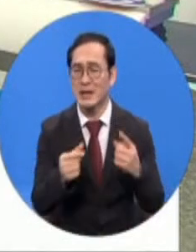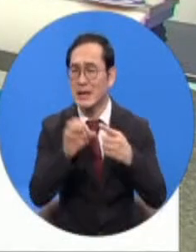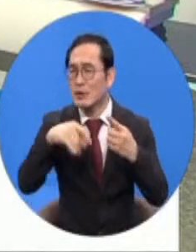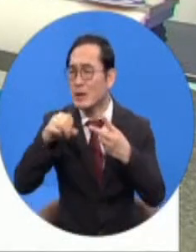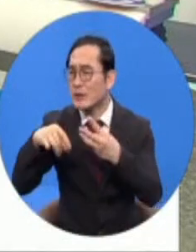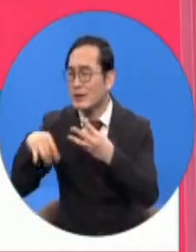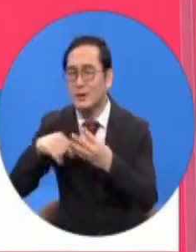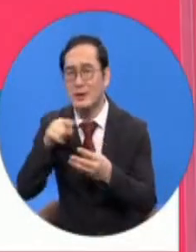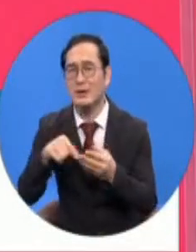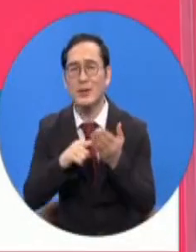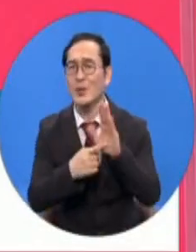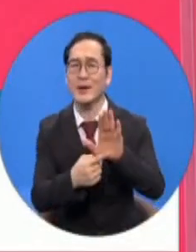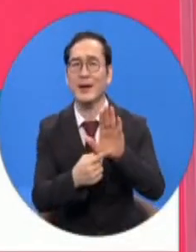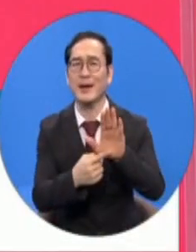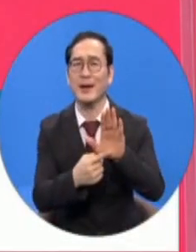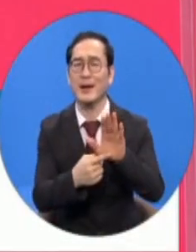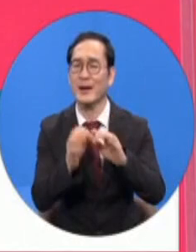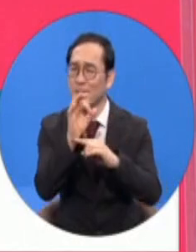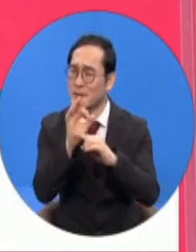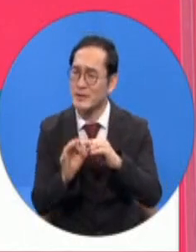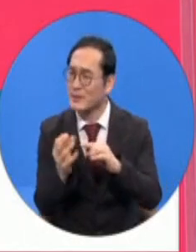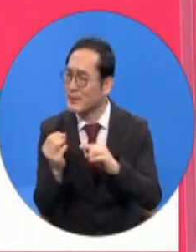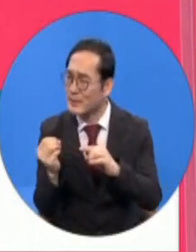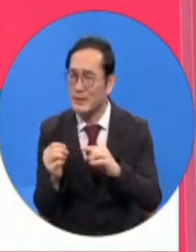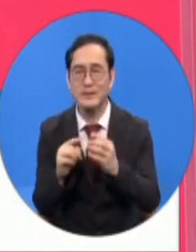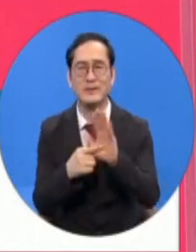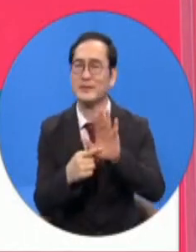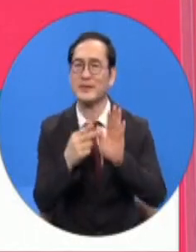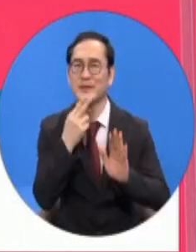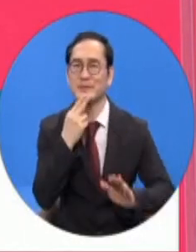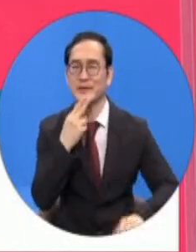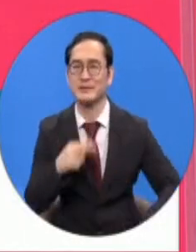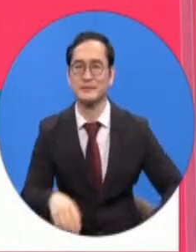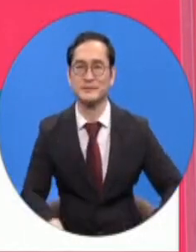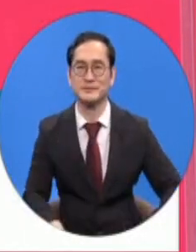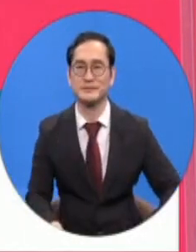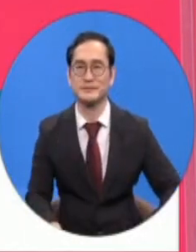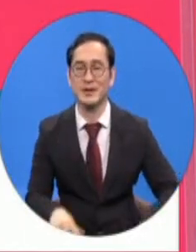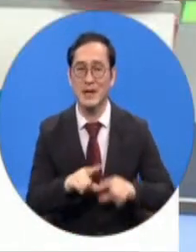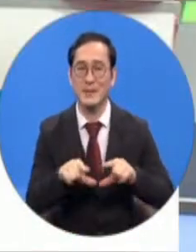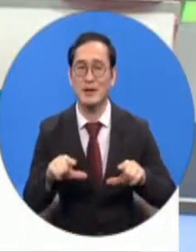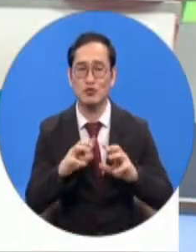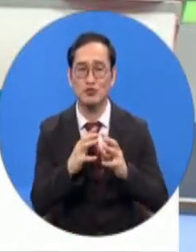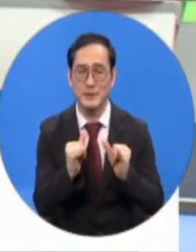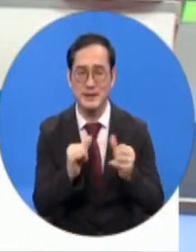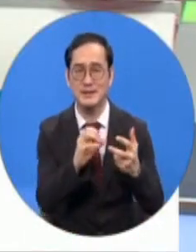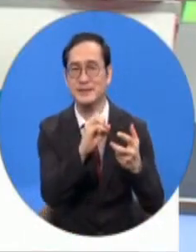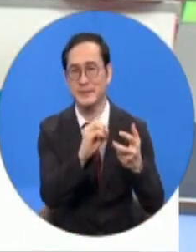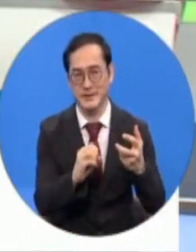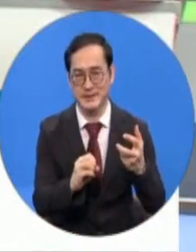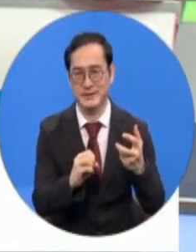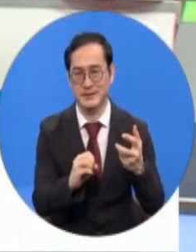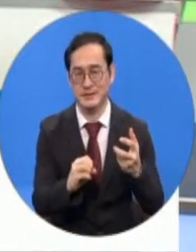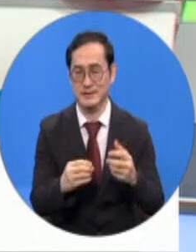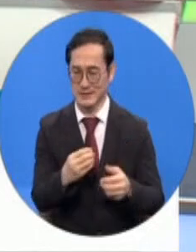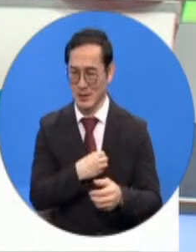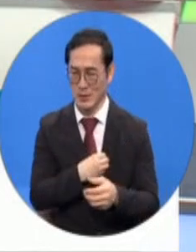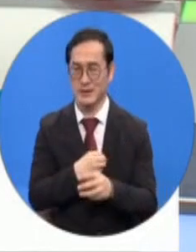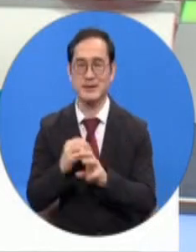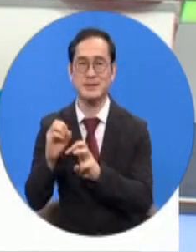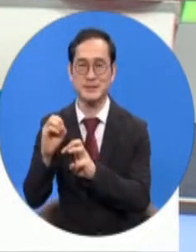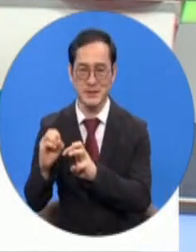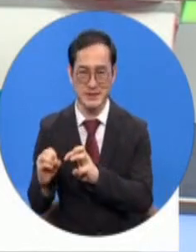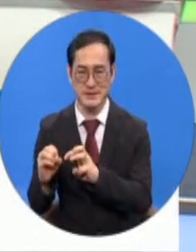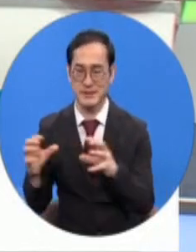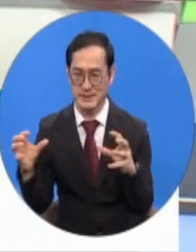않았습니다. 이번 2차 컷오프는 지난 6일부터 이틀간 진행한 일반 국민 여론조사를 70%, 당원 선거인단